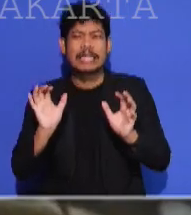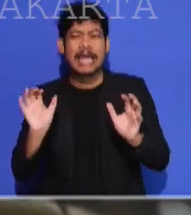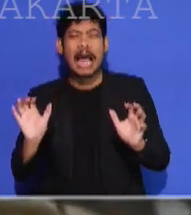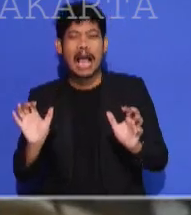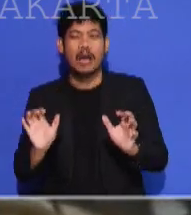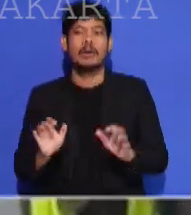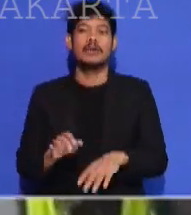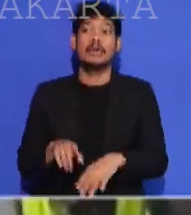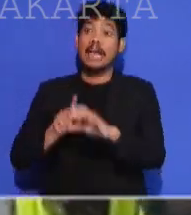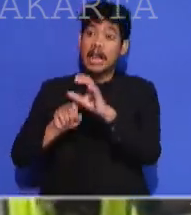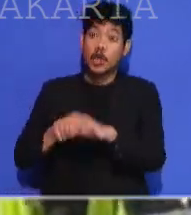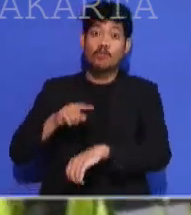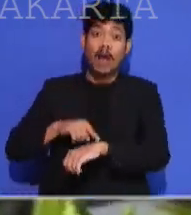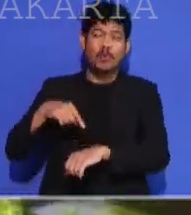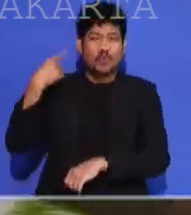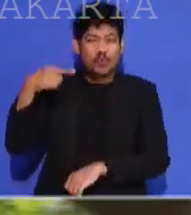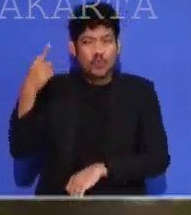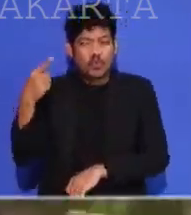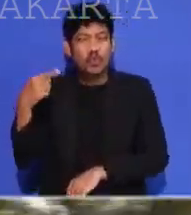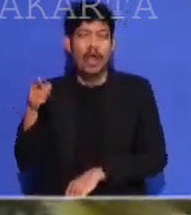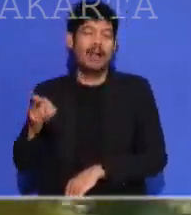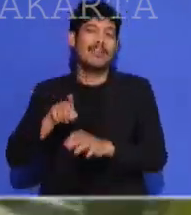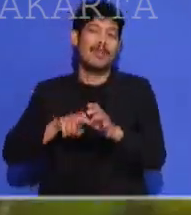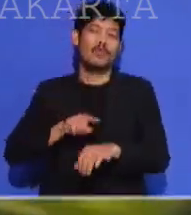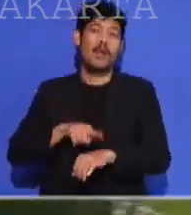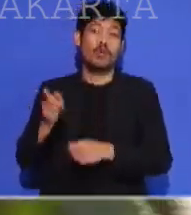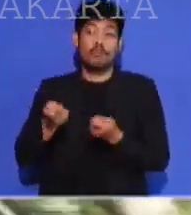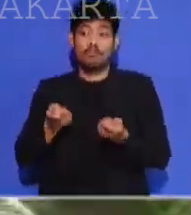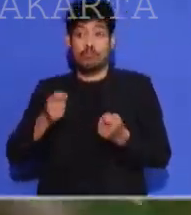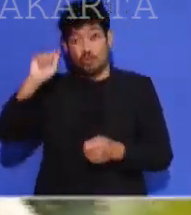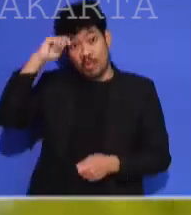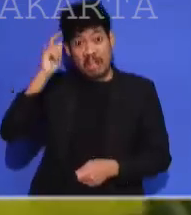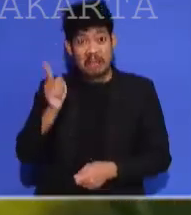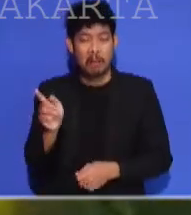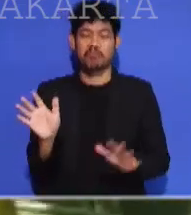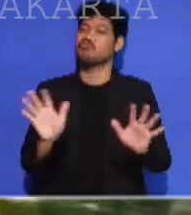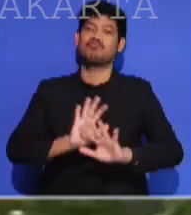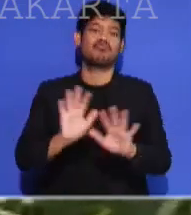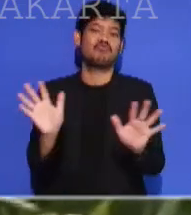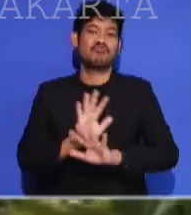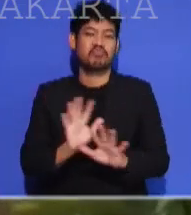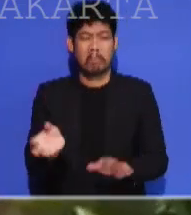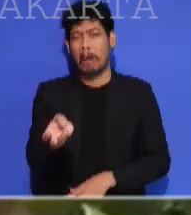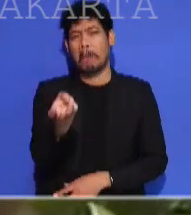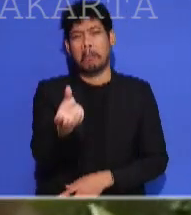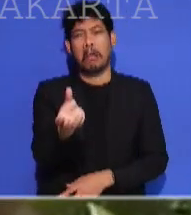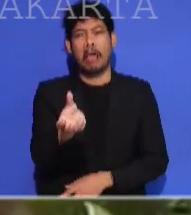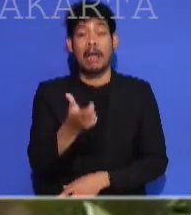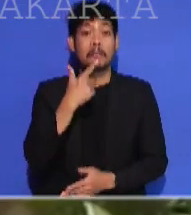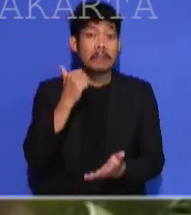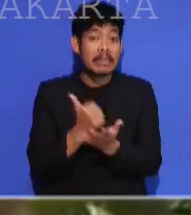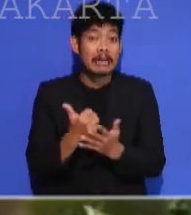nyilandri. Boten wonten pangrimatan ingkang mirunggan ing salebeting nanem apel India menika ingkang wigati.